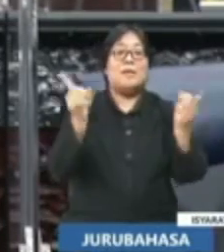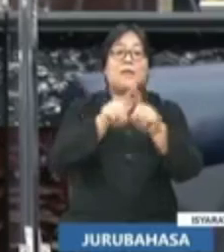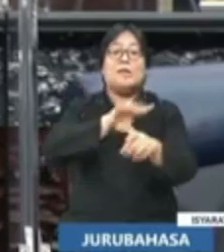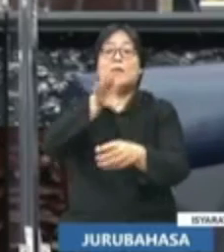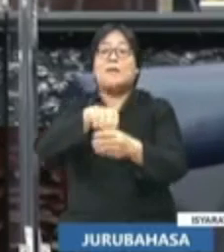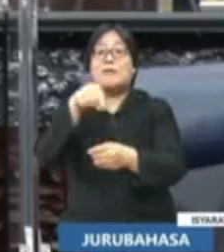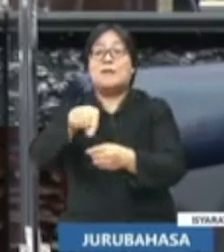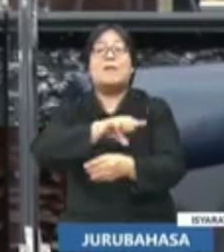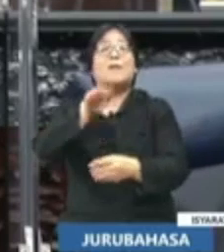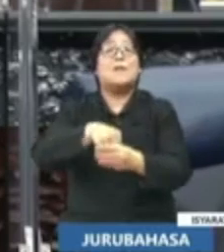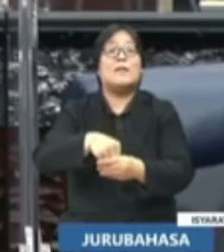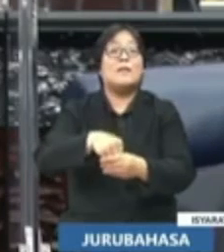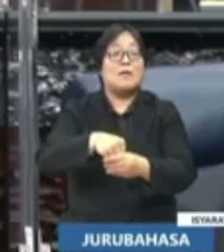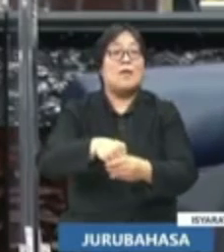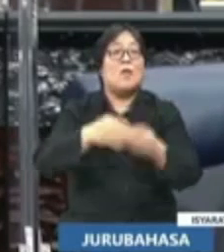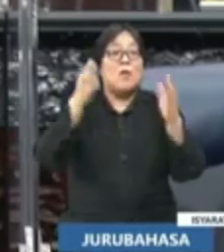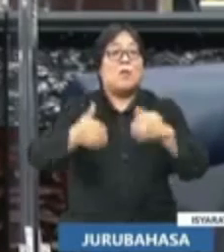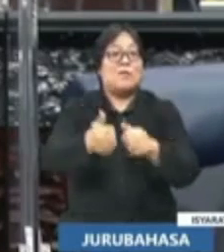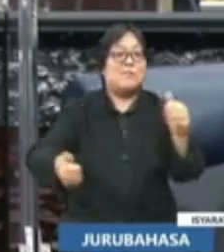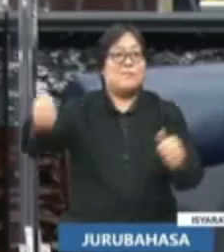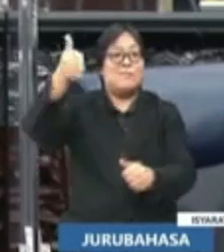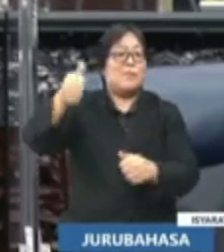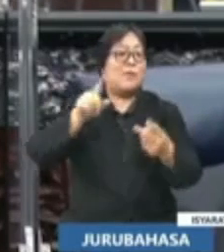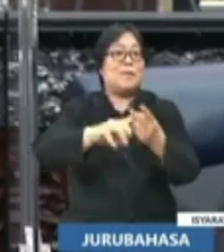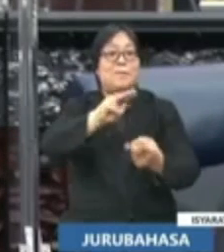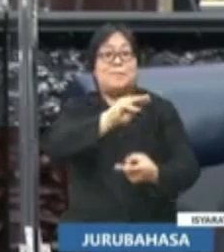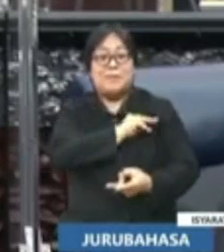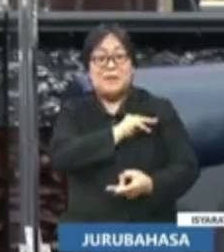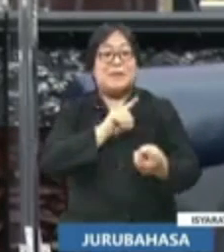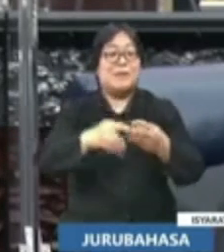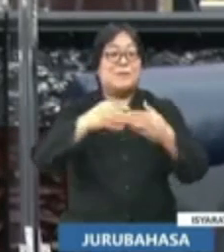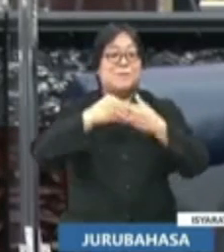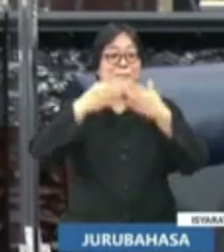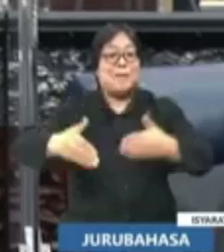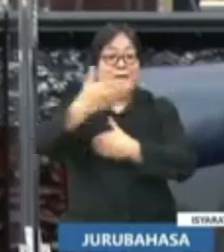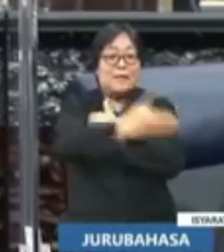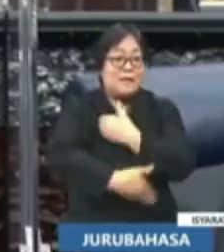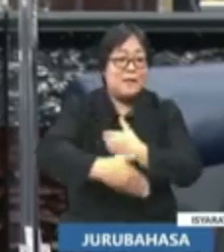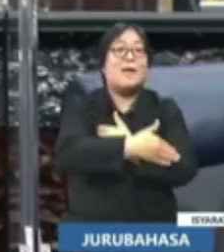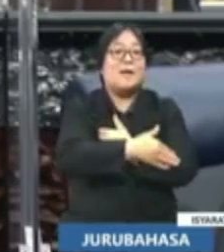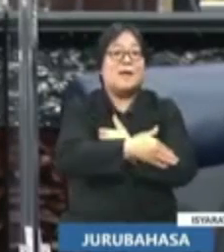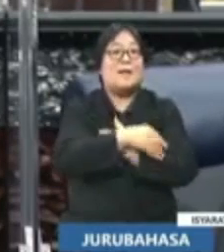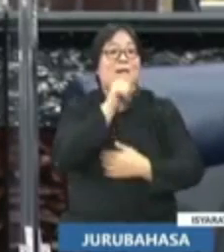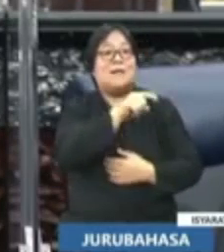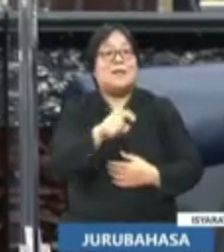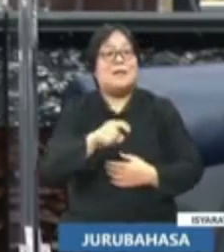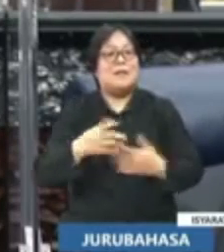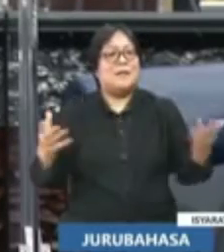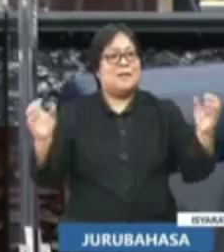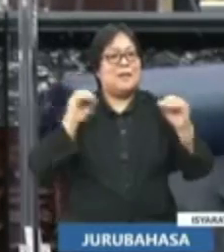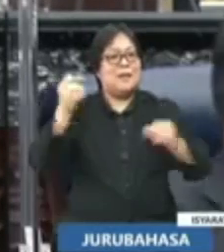ini melibatkan pembesar-pembesar, menteri-menteri, pemimpin-pemimpin negara yang tidak ada